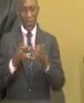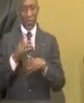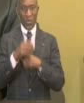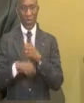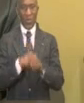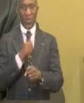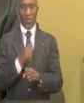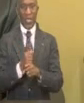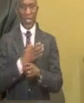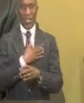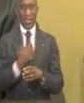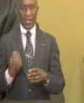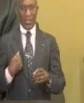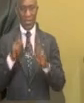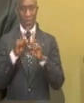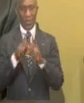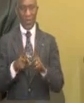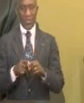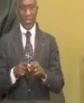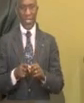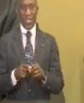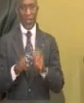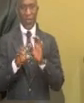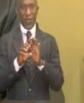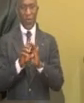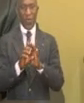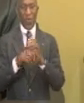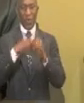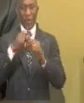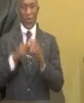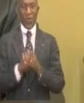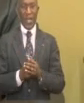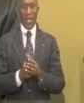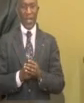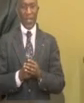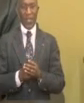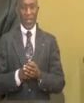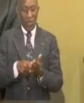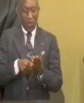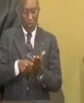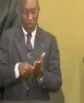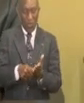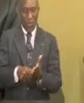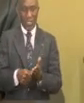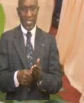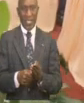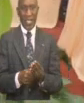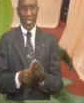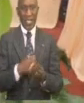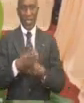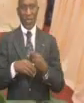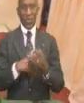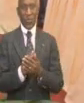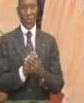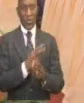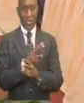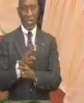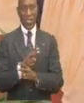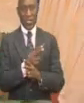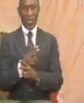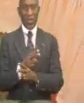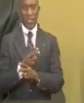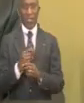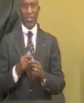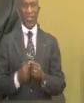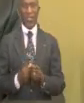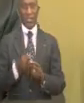les dispositifs sécuritaires par l'intensification des patrouilles mixtes pédestres et motorisées. Oui. Pour